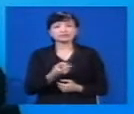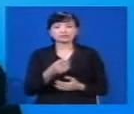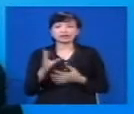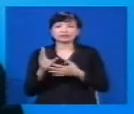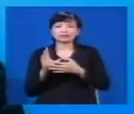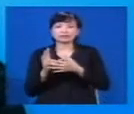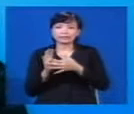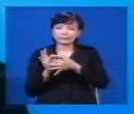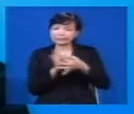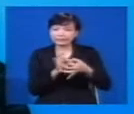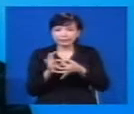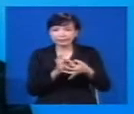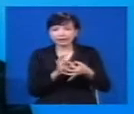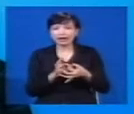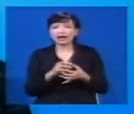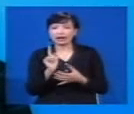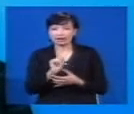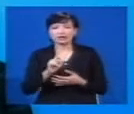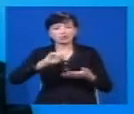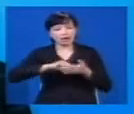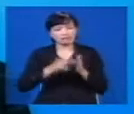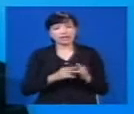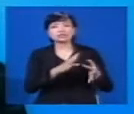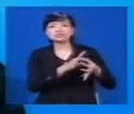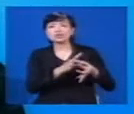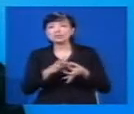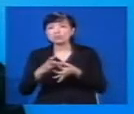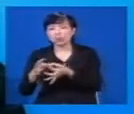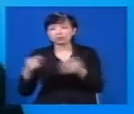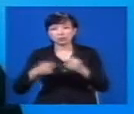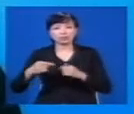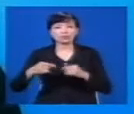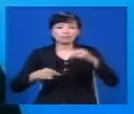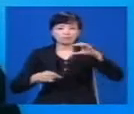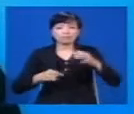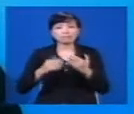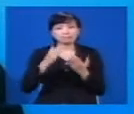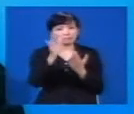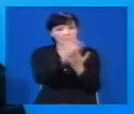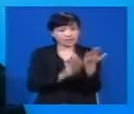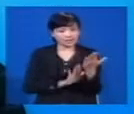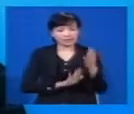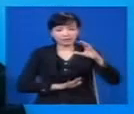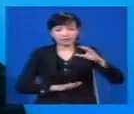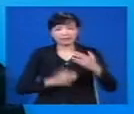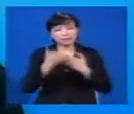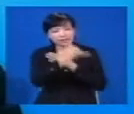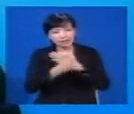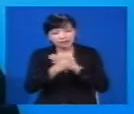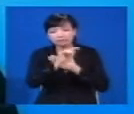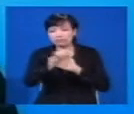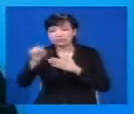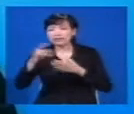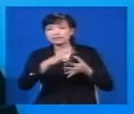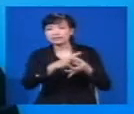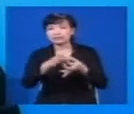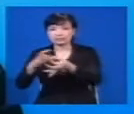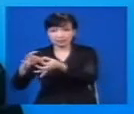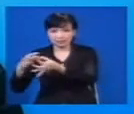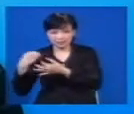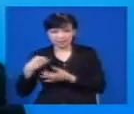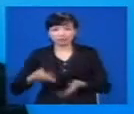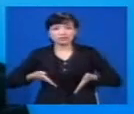นั้นไม่ได้หมายความเพียงแค่การเชื่อมโยงในลักษณะของกายภาพอย่างเดียวซึ่งเราอาจจะพูดคุยกันเรื่องของการเชื่อมโยงไม่ว่าจะเป็นเรื่องของถน